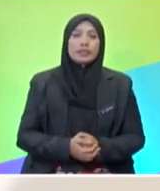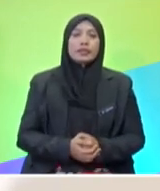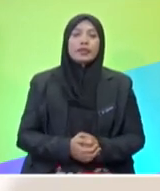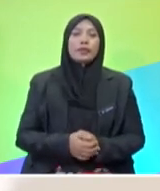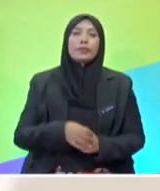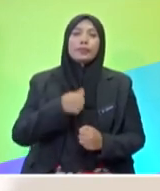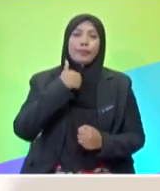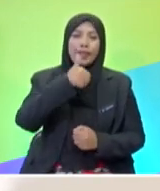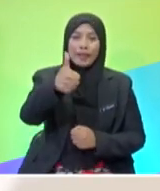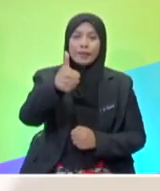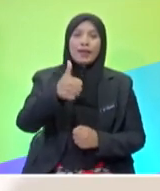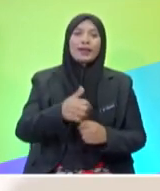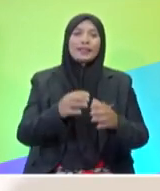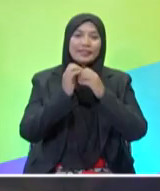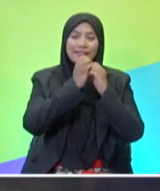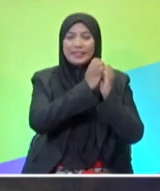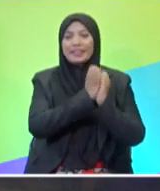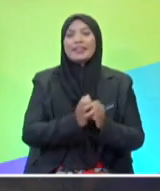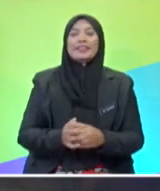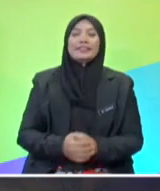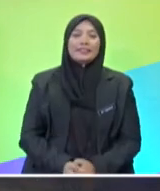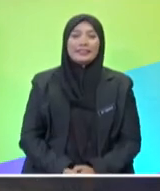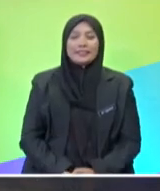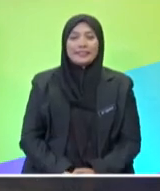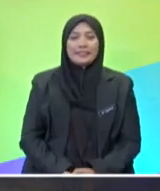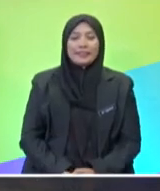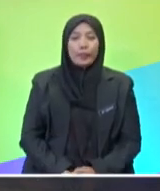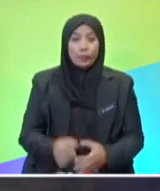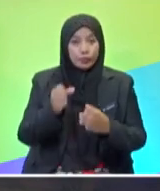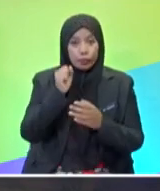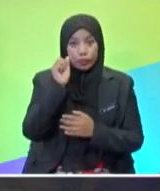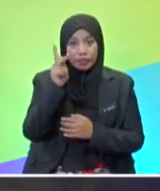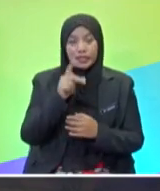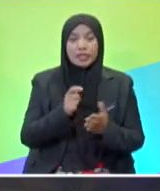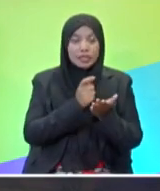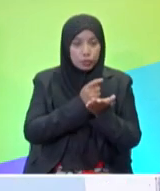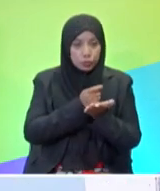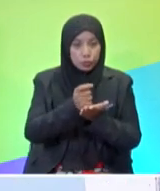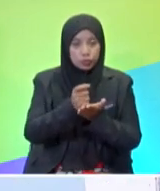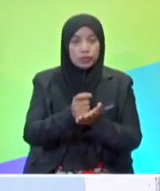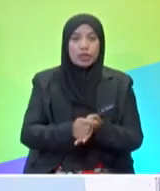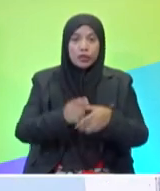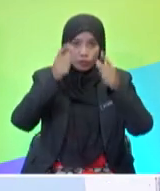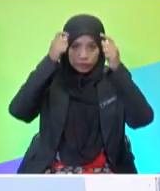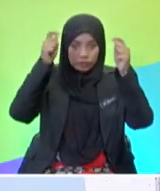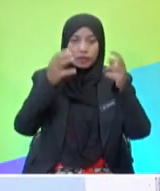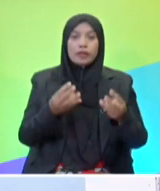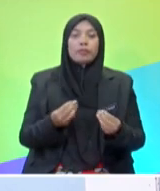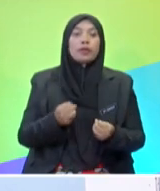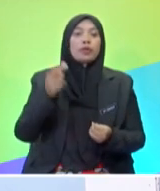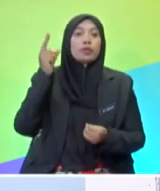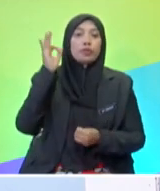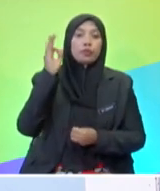Oh, hebat. Tahniah, Arif. Okey, seterusnya. Ustazah nak Farhi